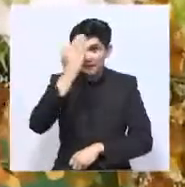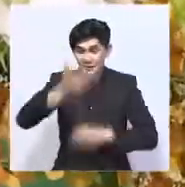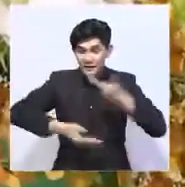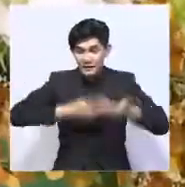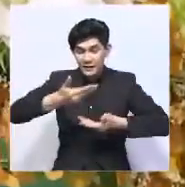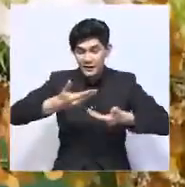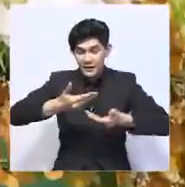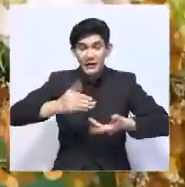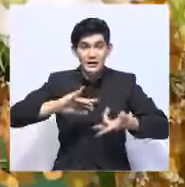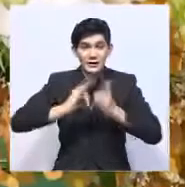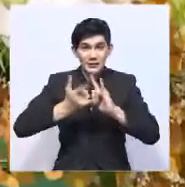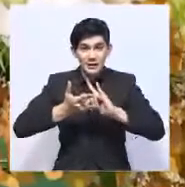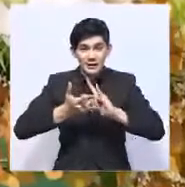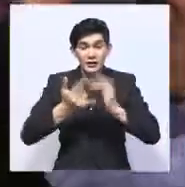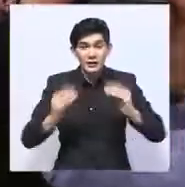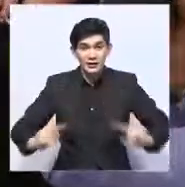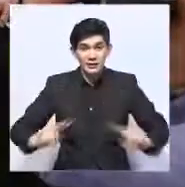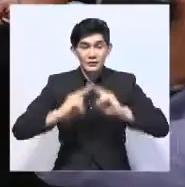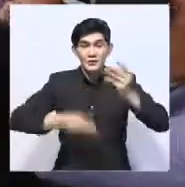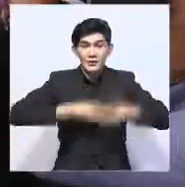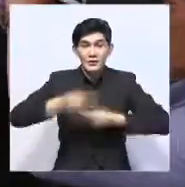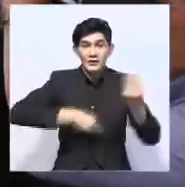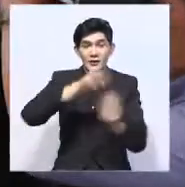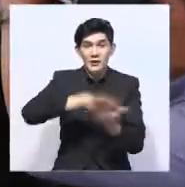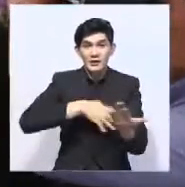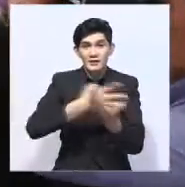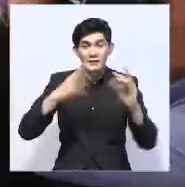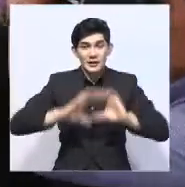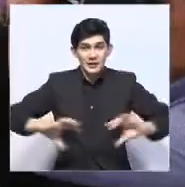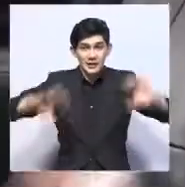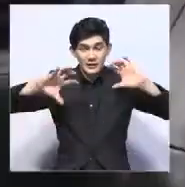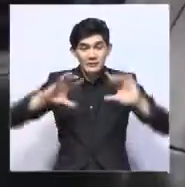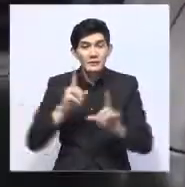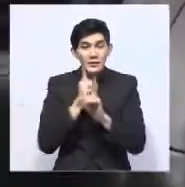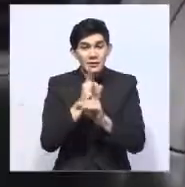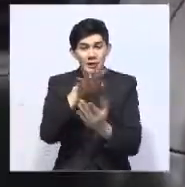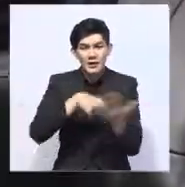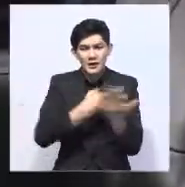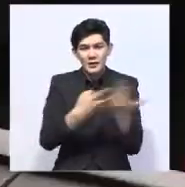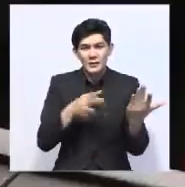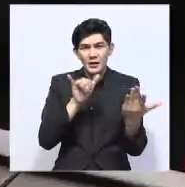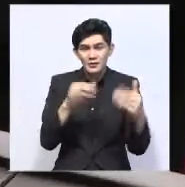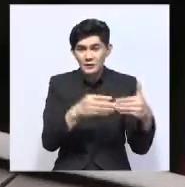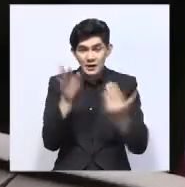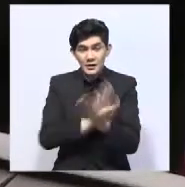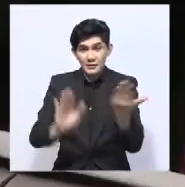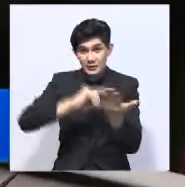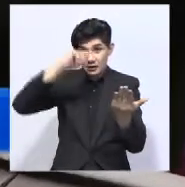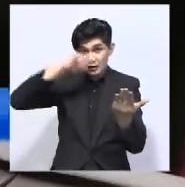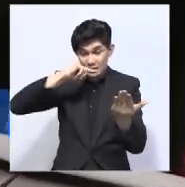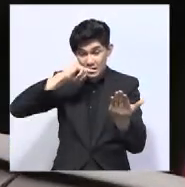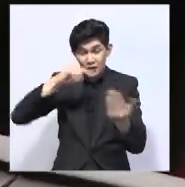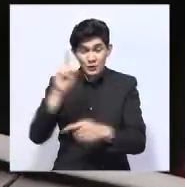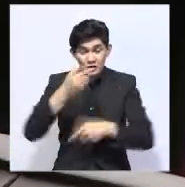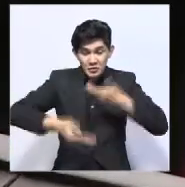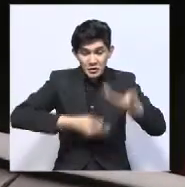ศูนย์การค้าเซ็นทรัลเวิลด์ทางกระทรวงพาณิชย์นะครับได้ดำเนินการตามนโยบายรัฐบาลในการขับเคลื่อนเศรษฐกิจภายใต้ยุทธศาสตร์การนำประเทศไทยเป็นชา